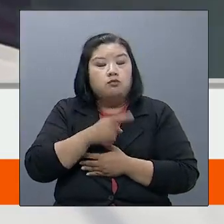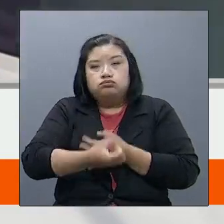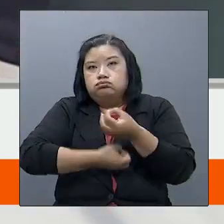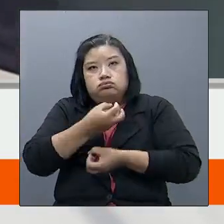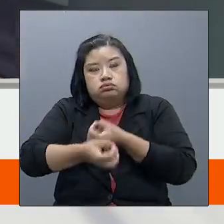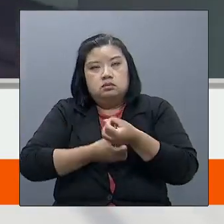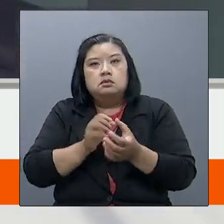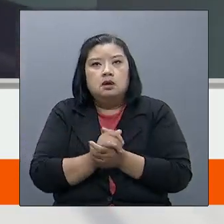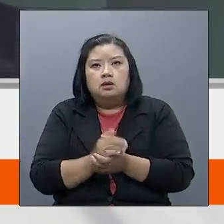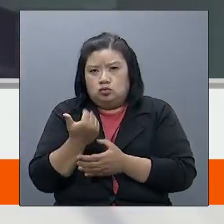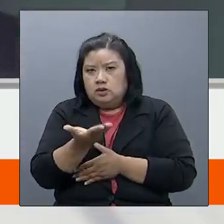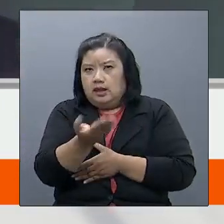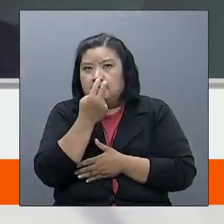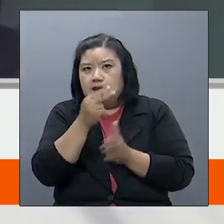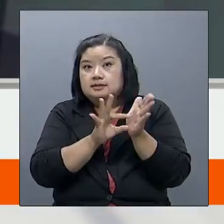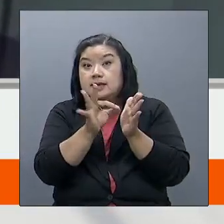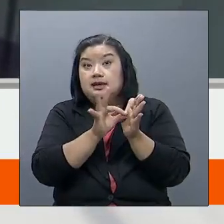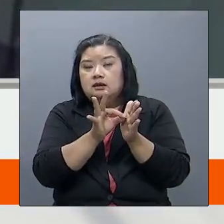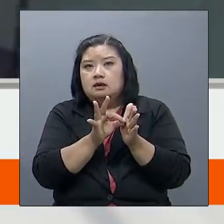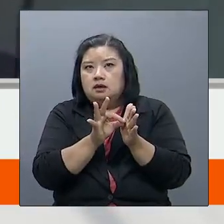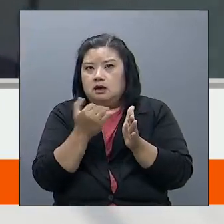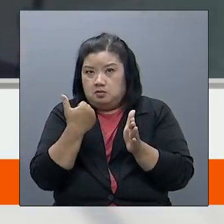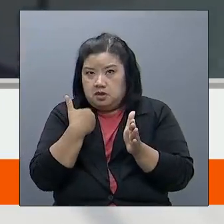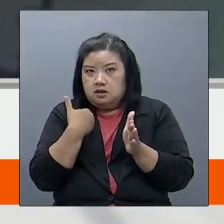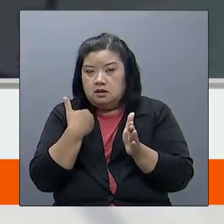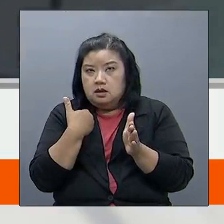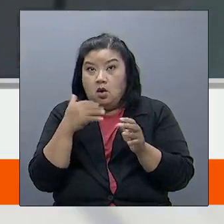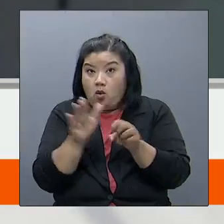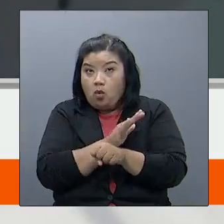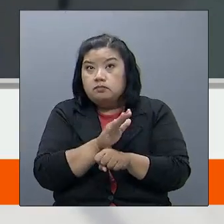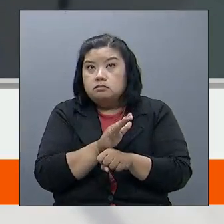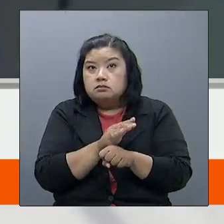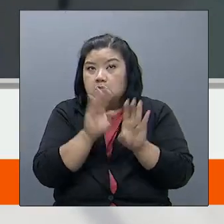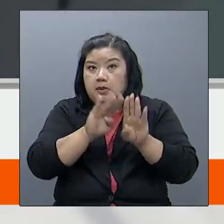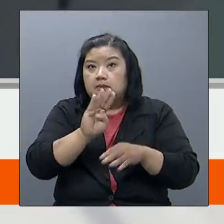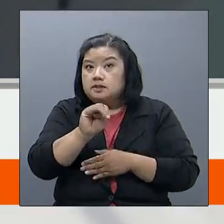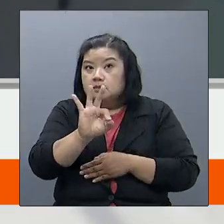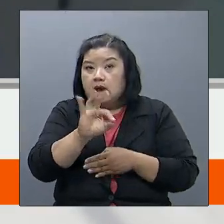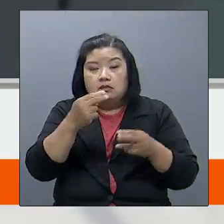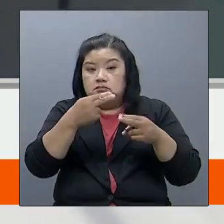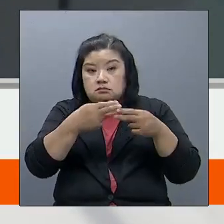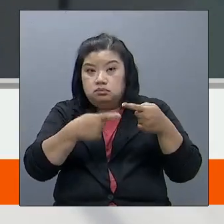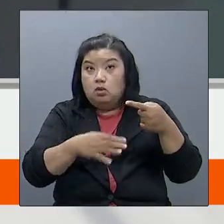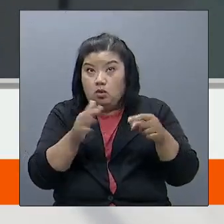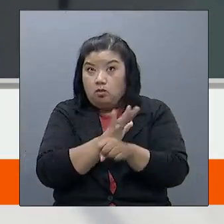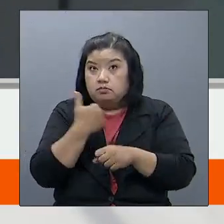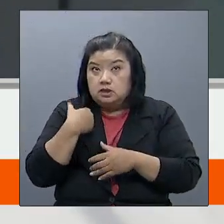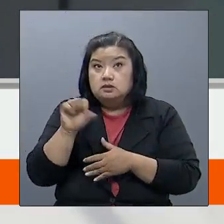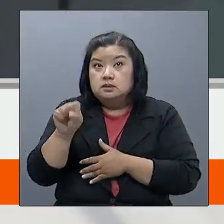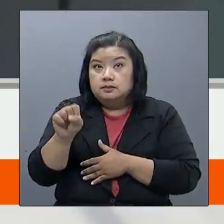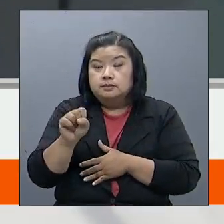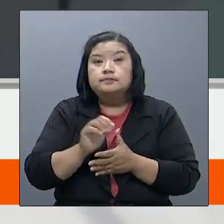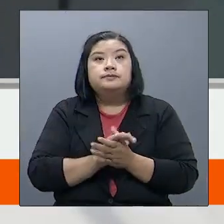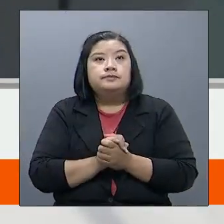อร์ที่ว่านี้ตอนนี้เนี่ยยังหมุนเวียนอยู่ในท้องตลาดครบทั้ง49แบบไหมคะ คือผมเรียนนะครับในเมื่อเ